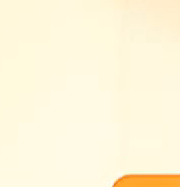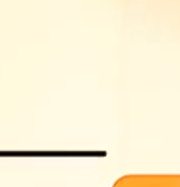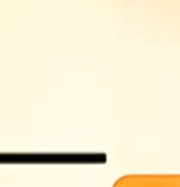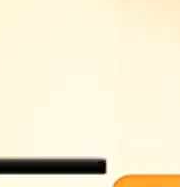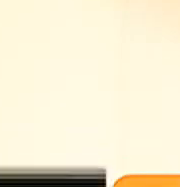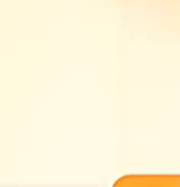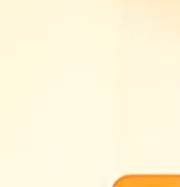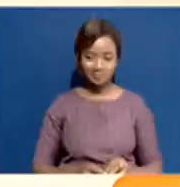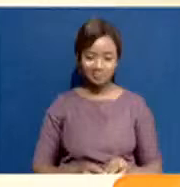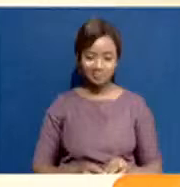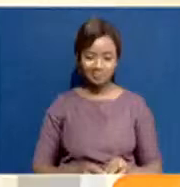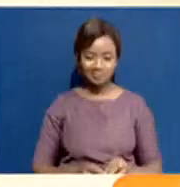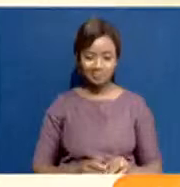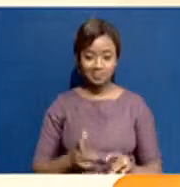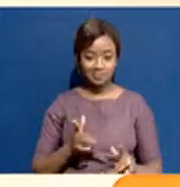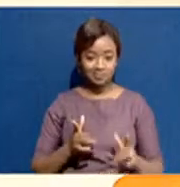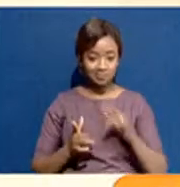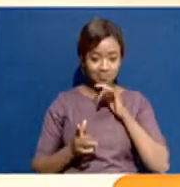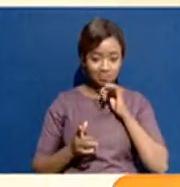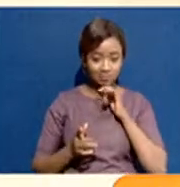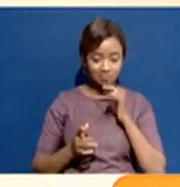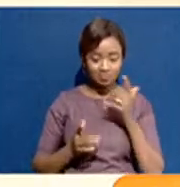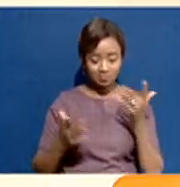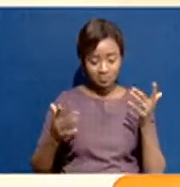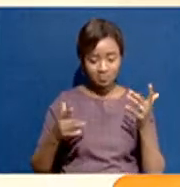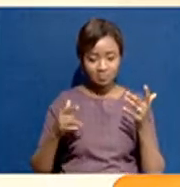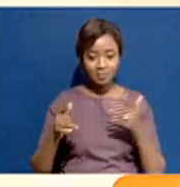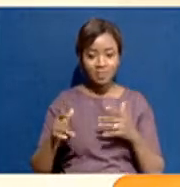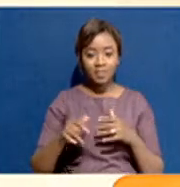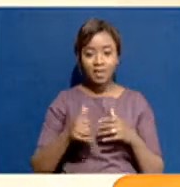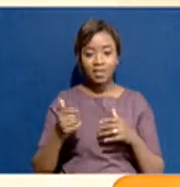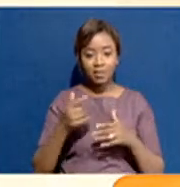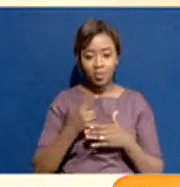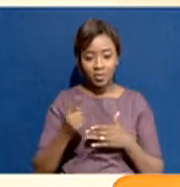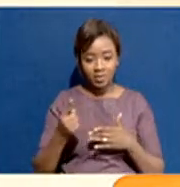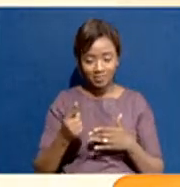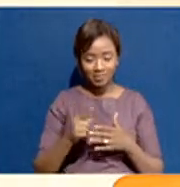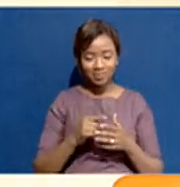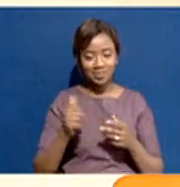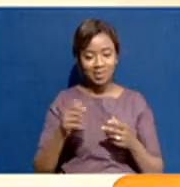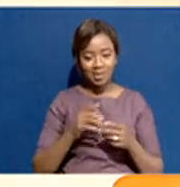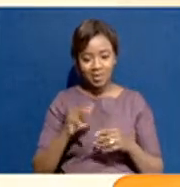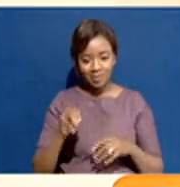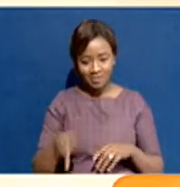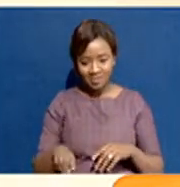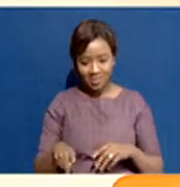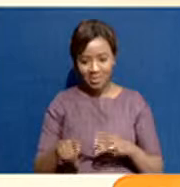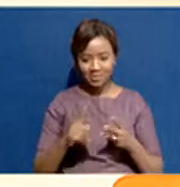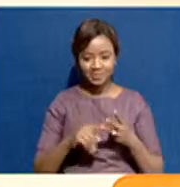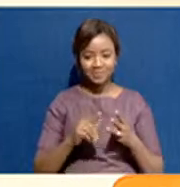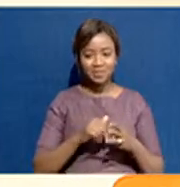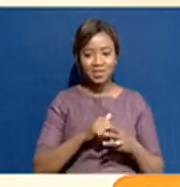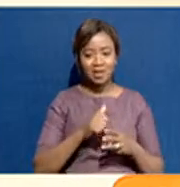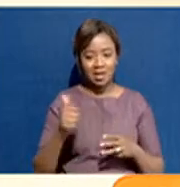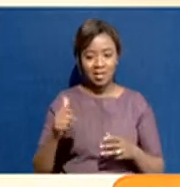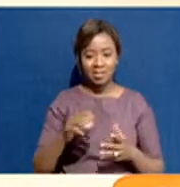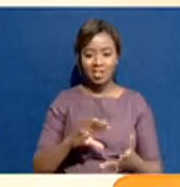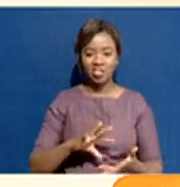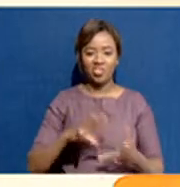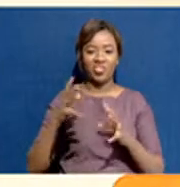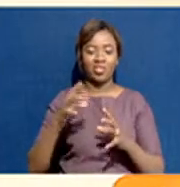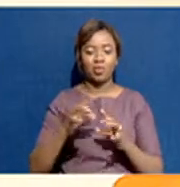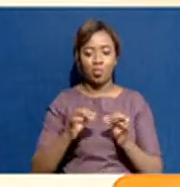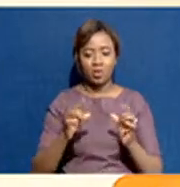Ladies and gentlemen, another week, another MP, another controversial